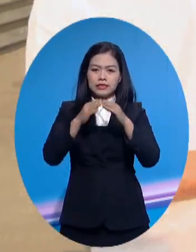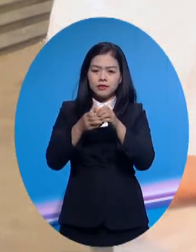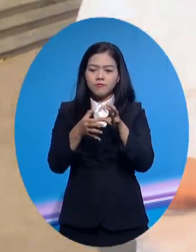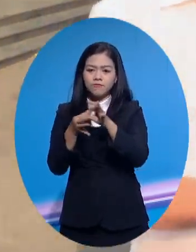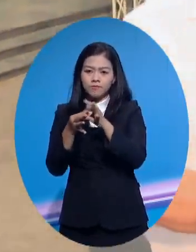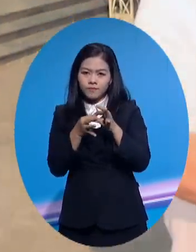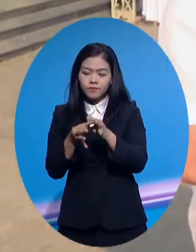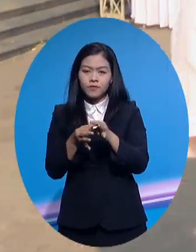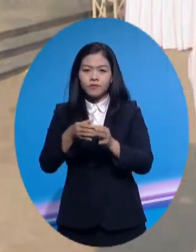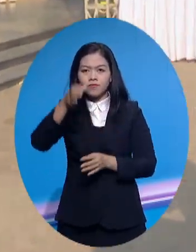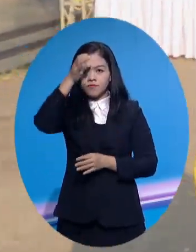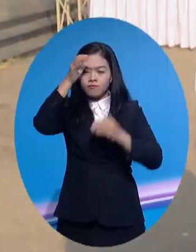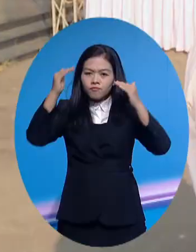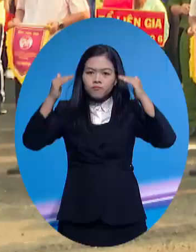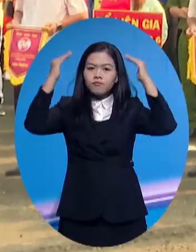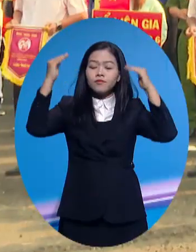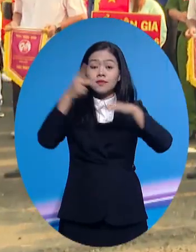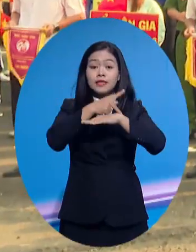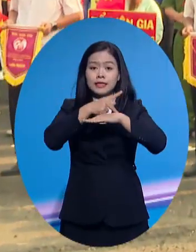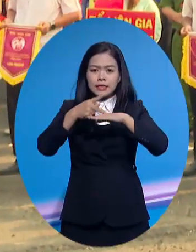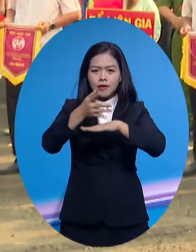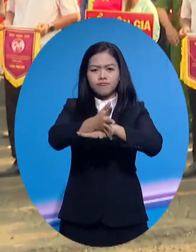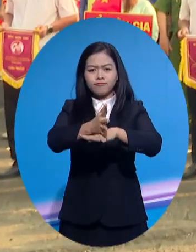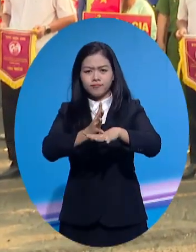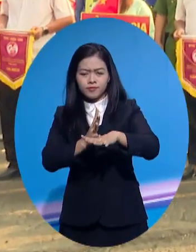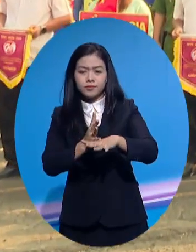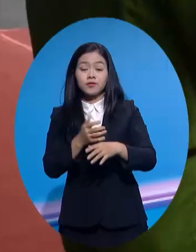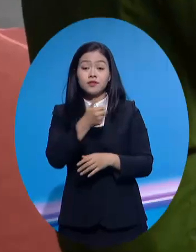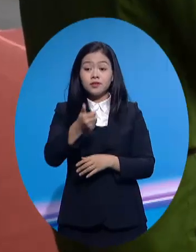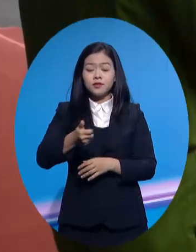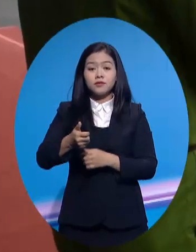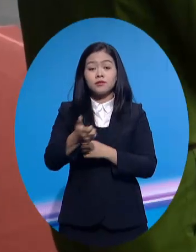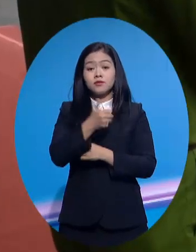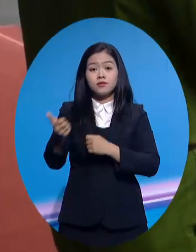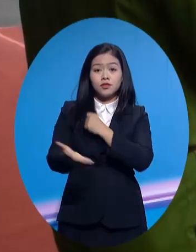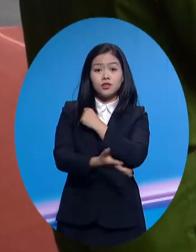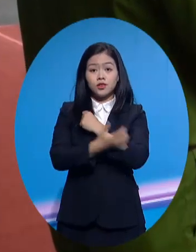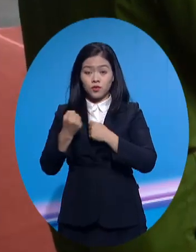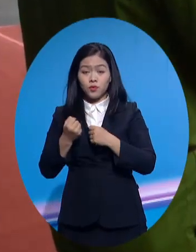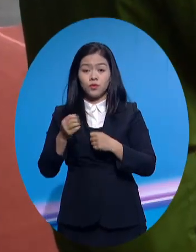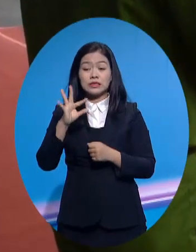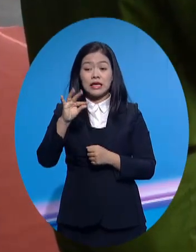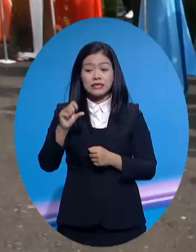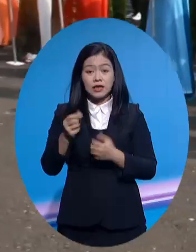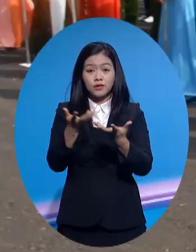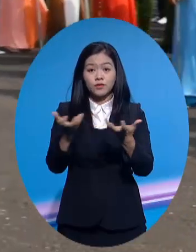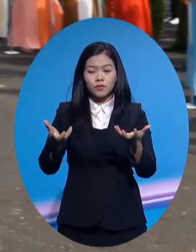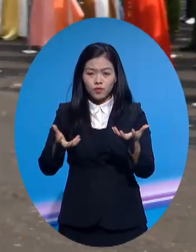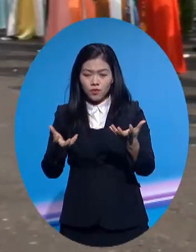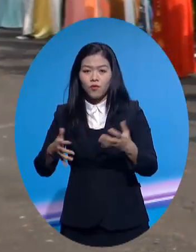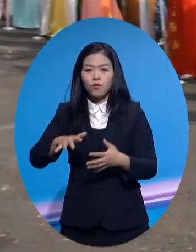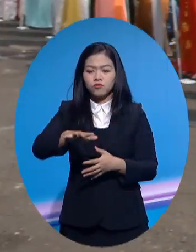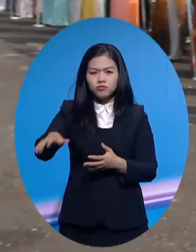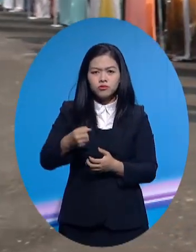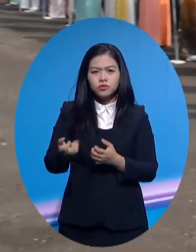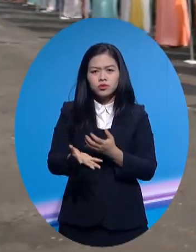cháy nâng cao kiến thức, kỹ năng xử lý tình huống cháy nổ, cứu người, tài sản, tạo khí thế thi đua sôi nổi trong phong trào toàn dân tham gia phòng cháy chữa cháy